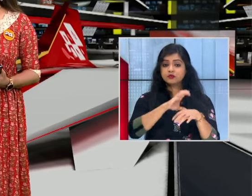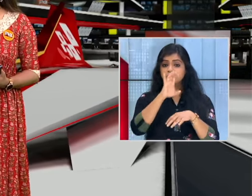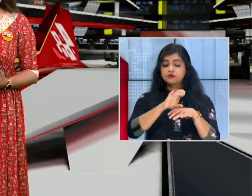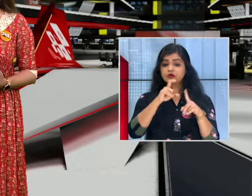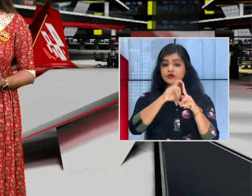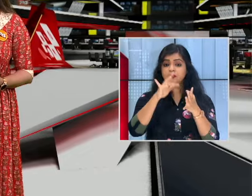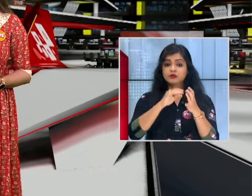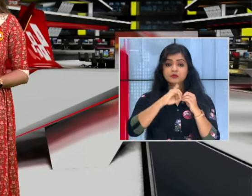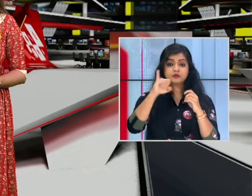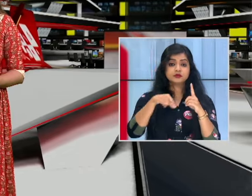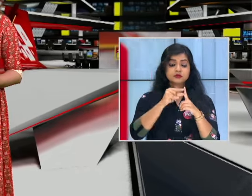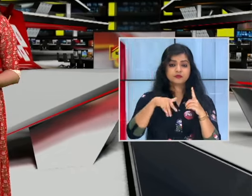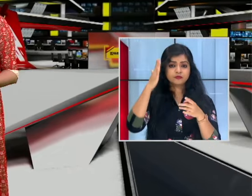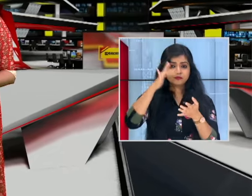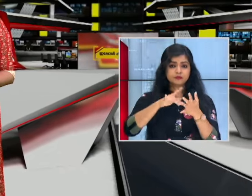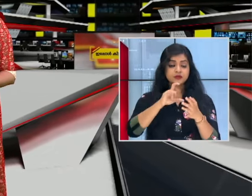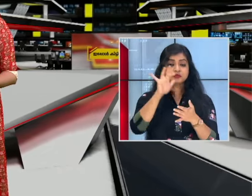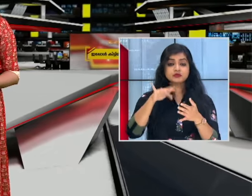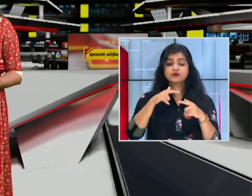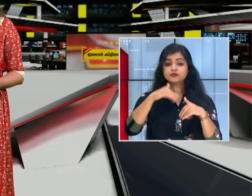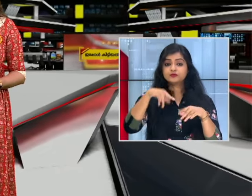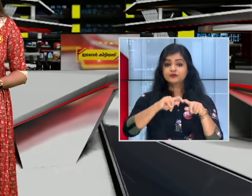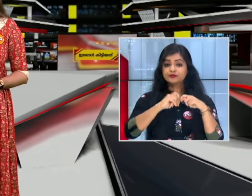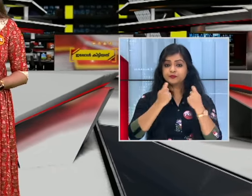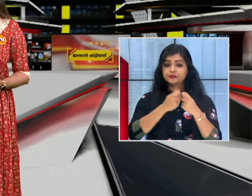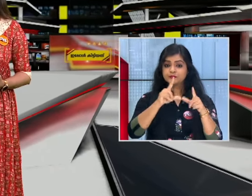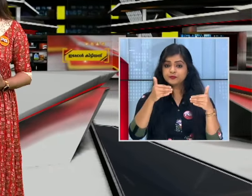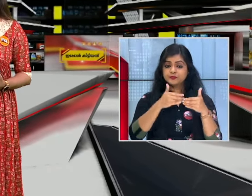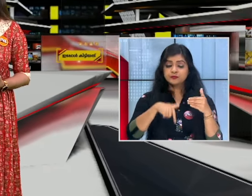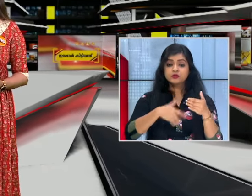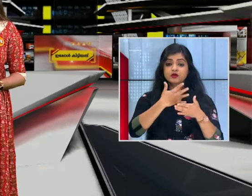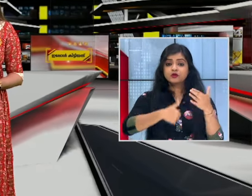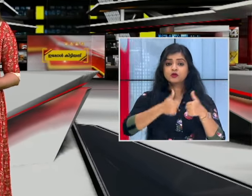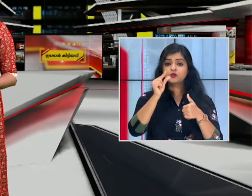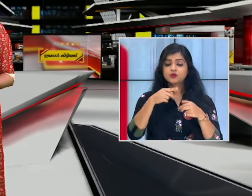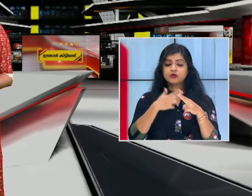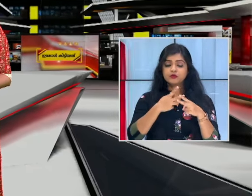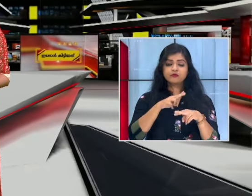ഡൽഹി BJP ആസ്ഥാനത്ത് ചേരുന്ന കേന്ദ്ര തെരഞ്ഞെടുപ്പ് സമിതി യോഗമാണ് സ്ഥാനാർത്ഥികളുടെ കാര്യത്തിൽ അന്തിമ